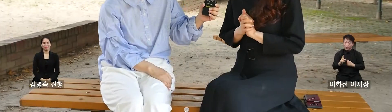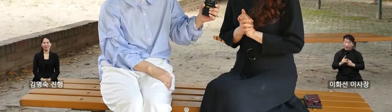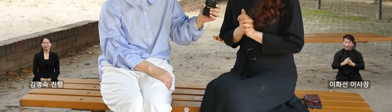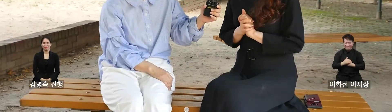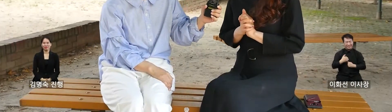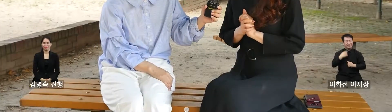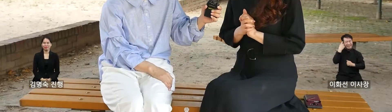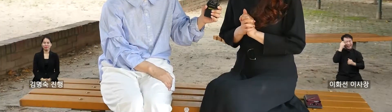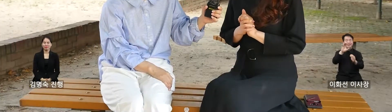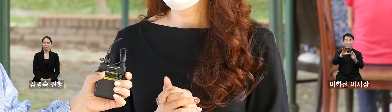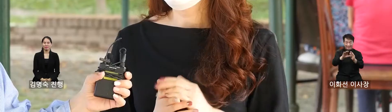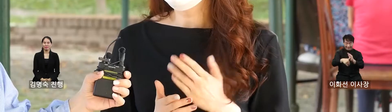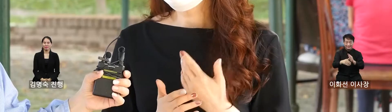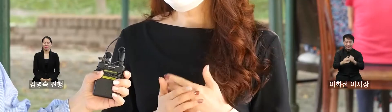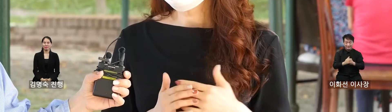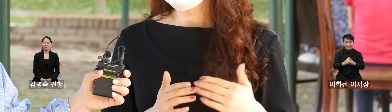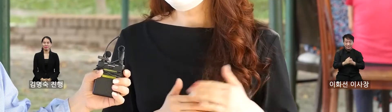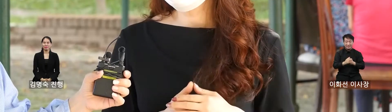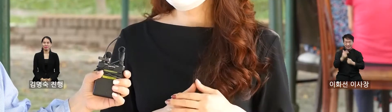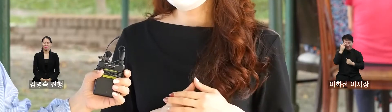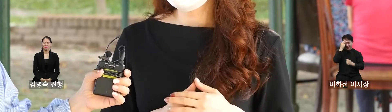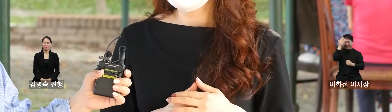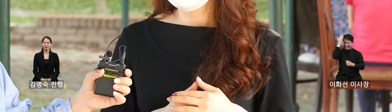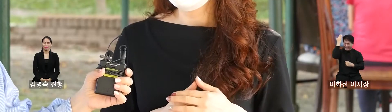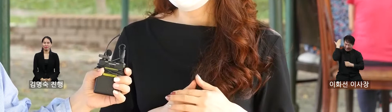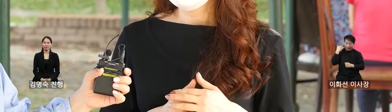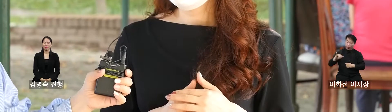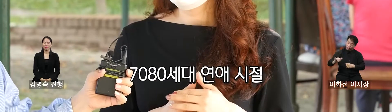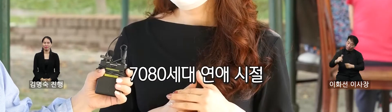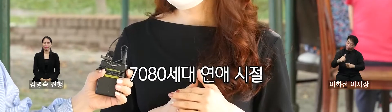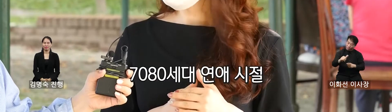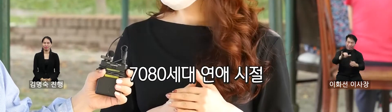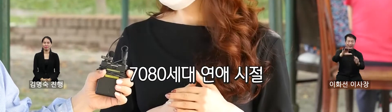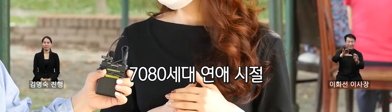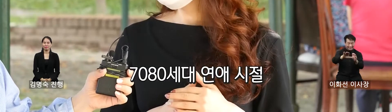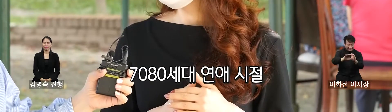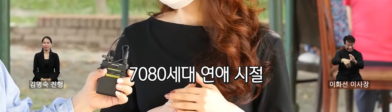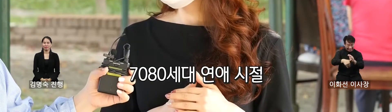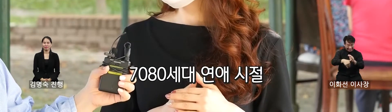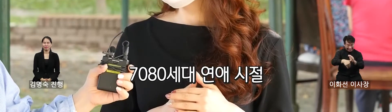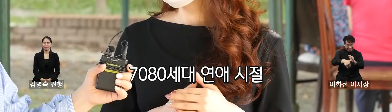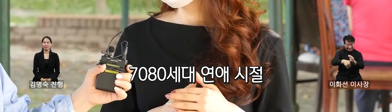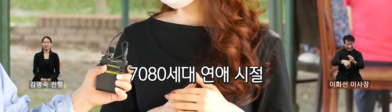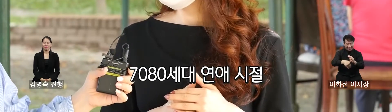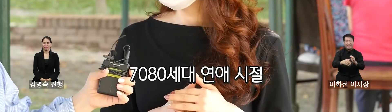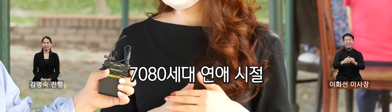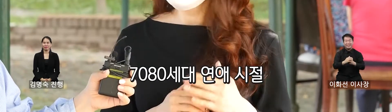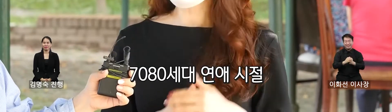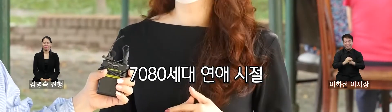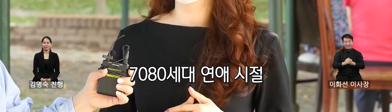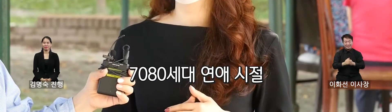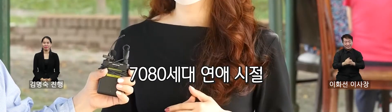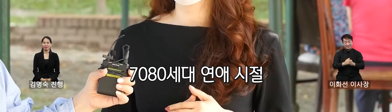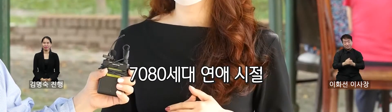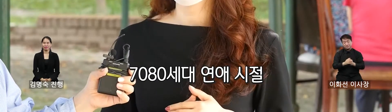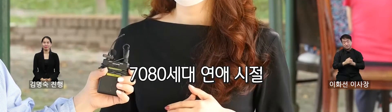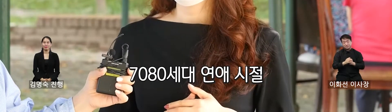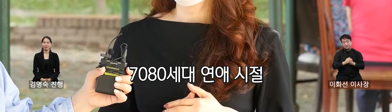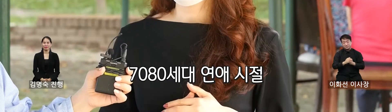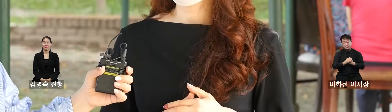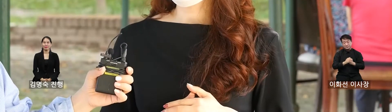제가 생각할 때 그 연애를 하던 시절 그 70, 80세대들은 이해가 금방 올